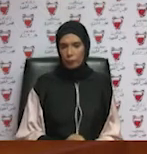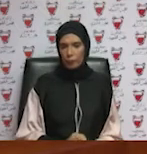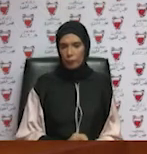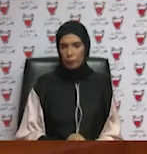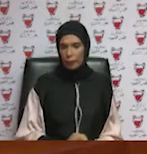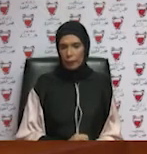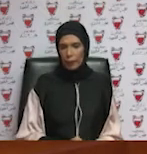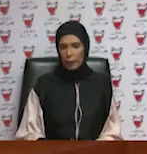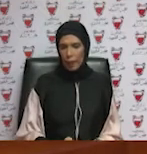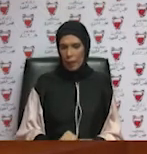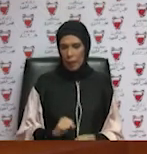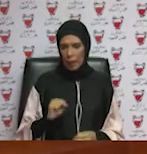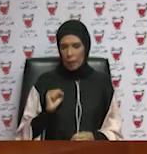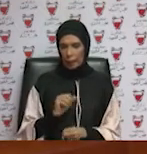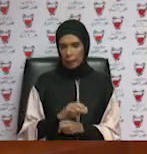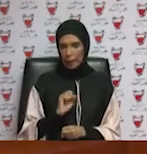المهني والعلمي